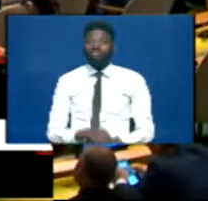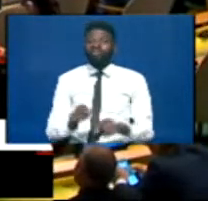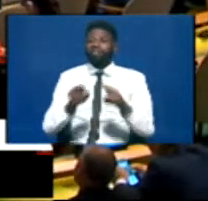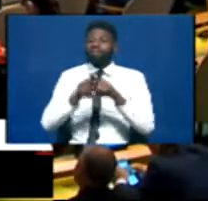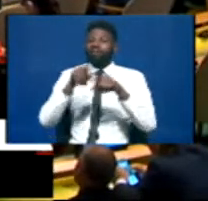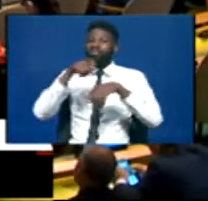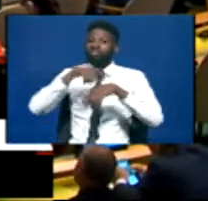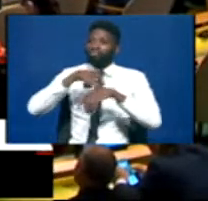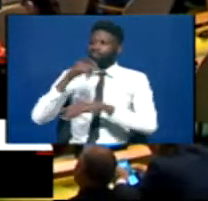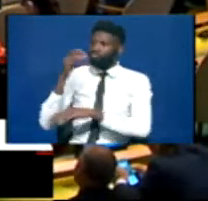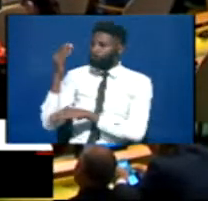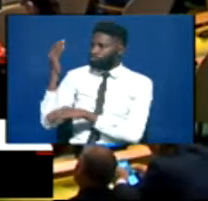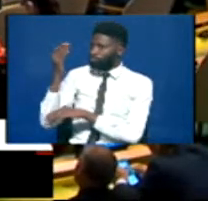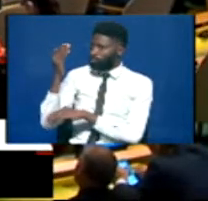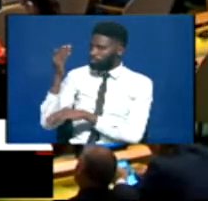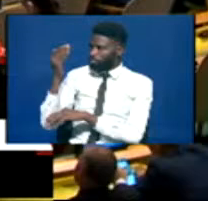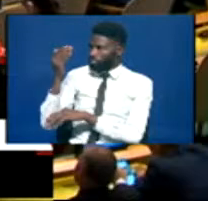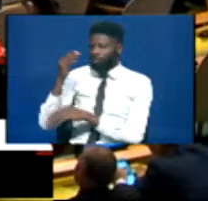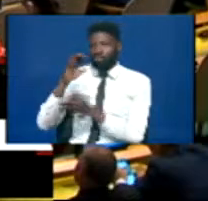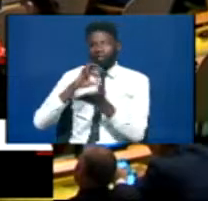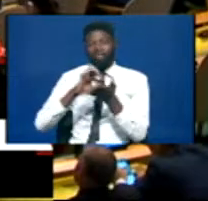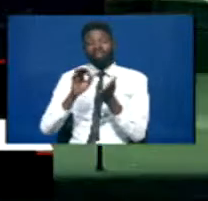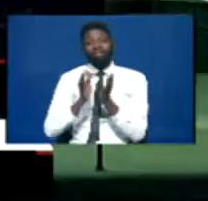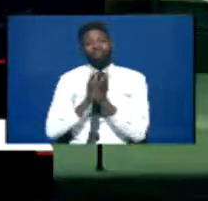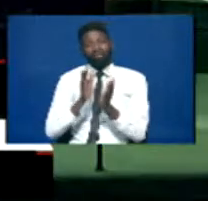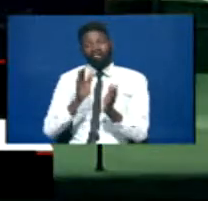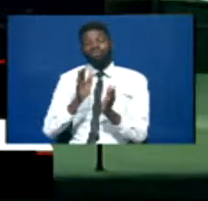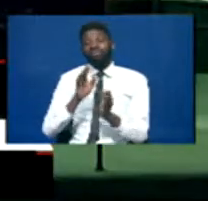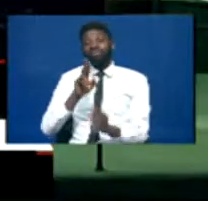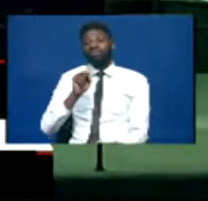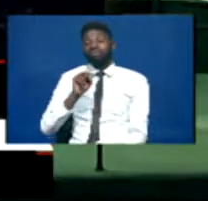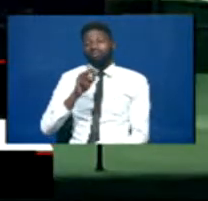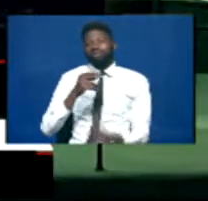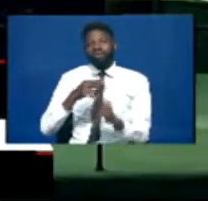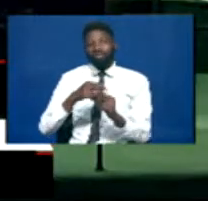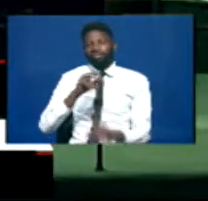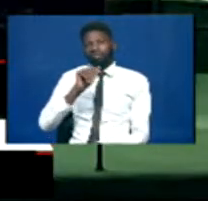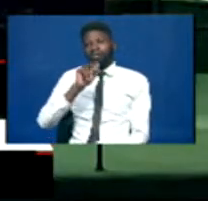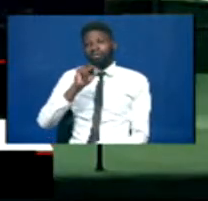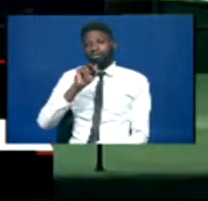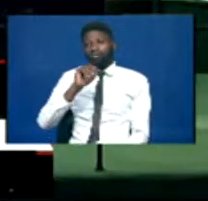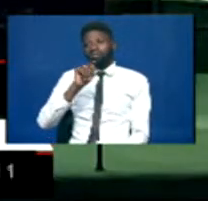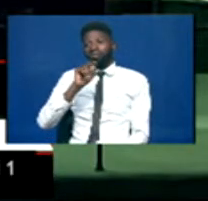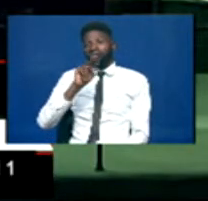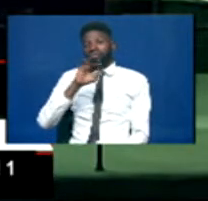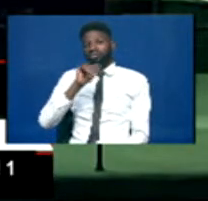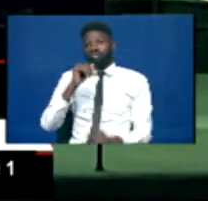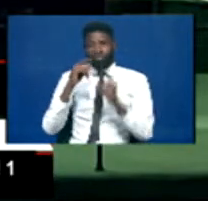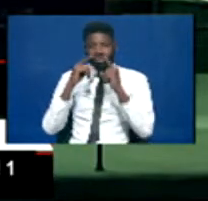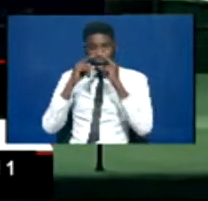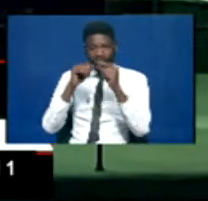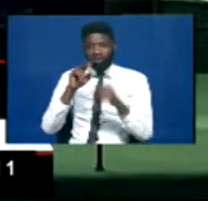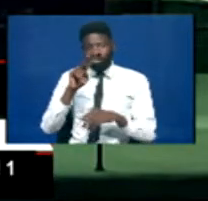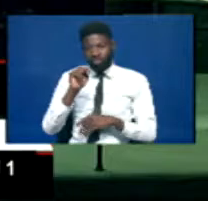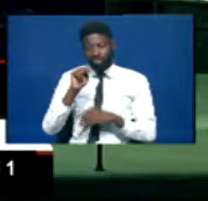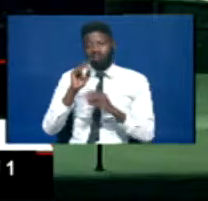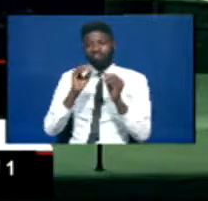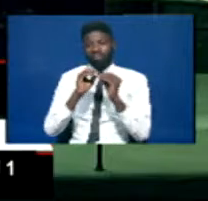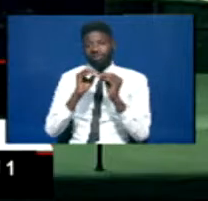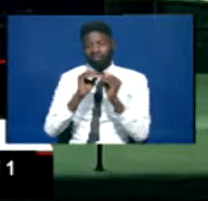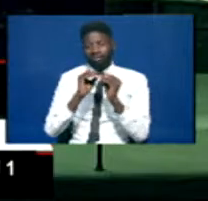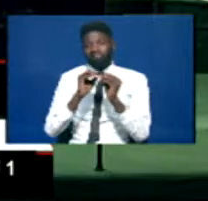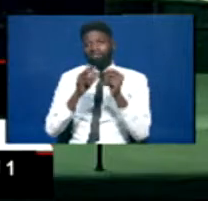hotuba yake, katibu mkuu Umoja Mataifa Antonio Guterres alisema kuwa kikao cha 77 cha baraza hilo kuu kitakuwa